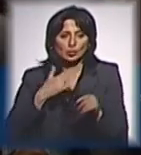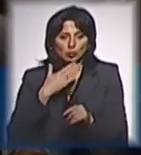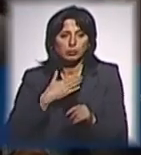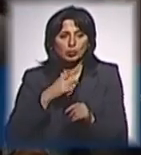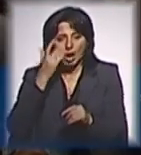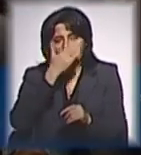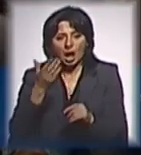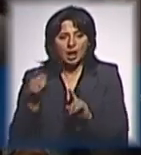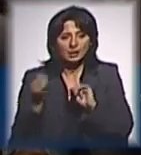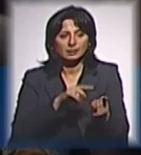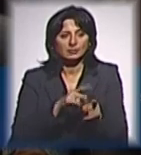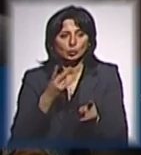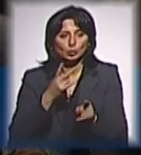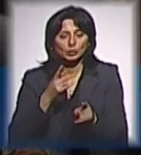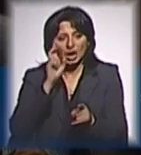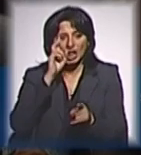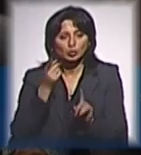შემობრუნდეს ხალხისაკენ. არამედ